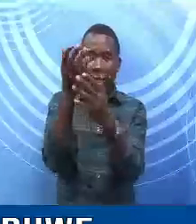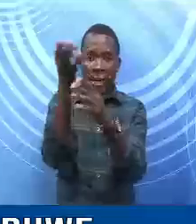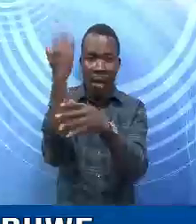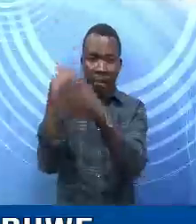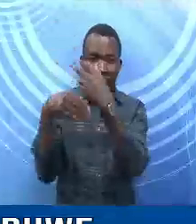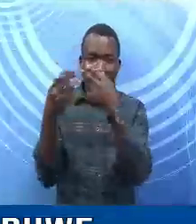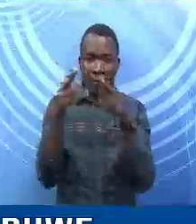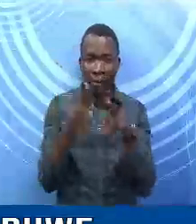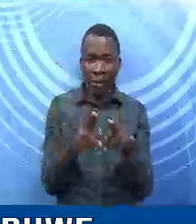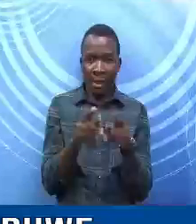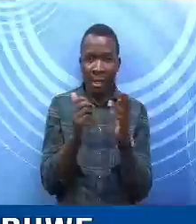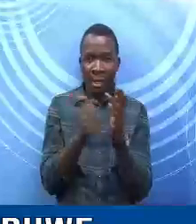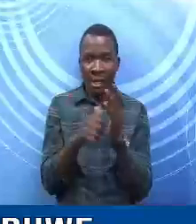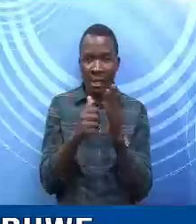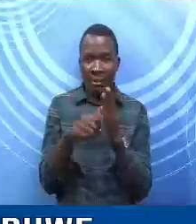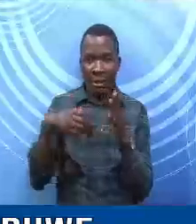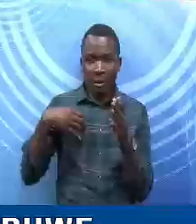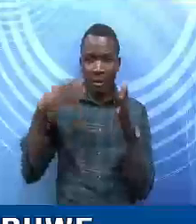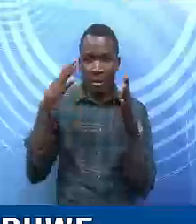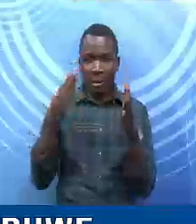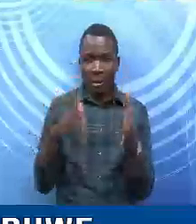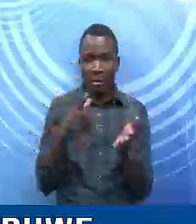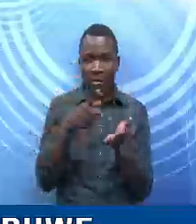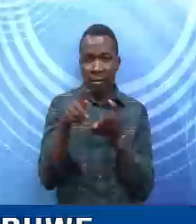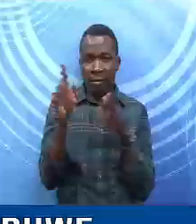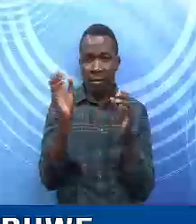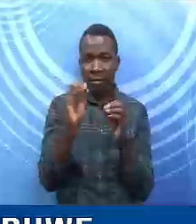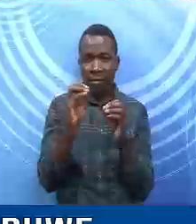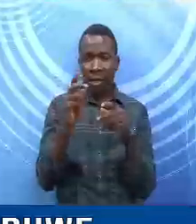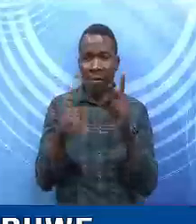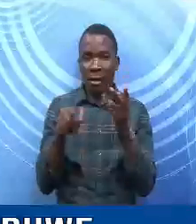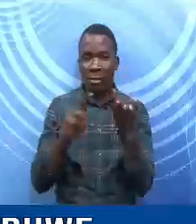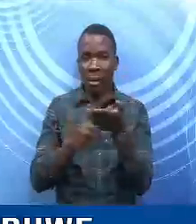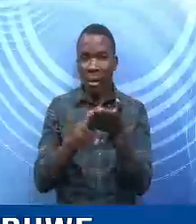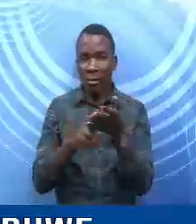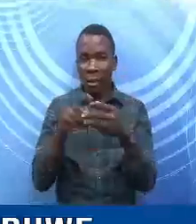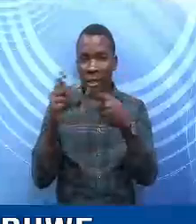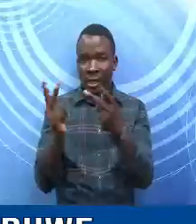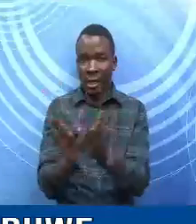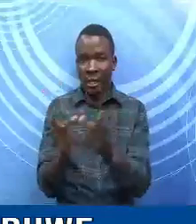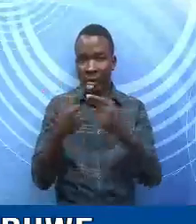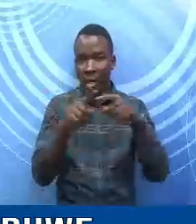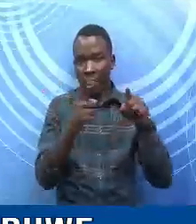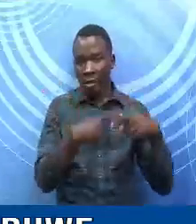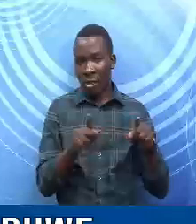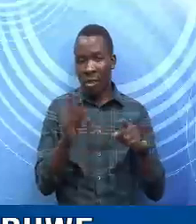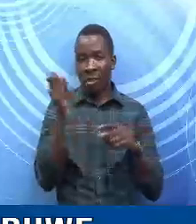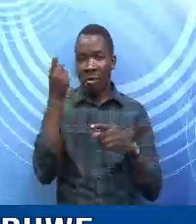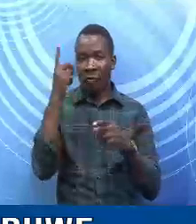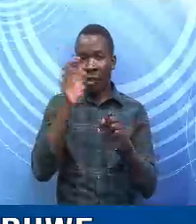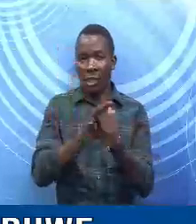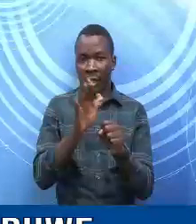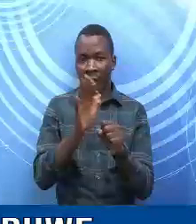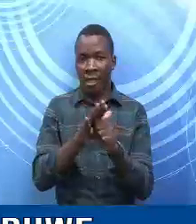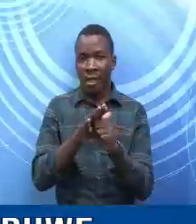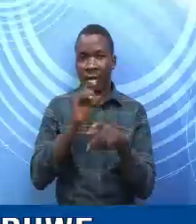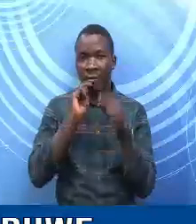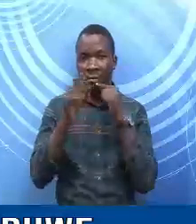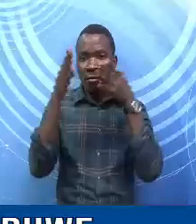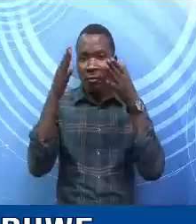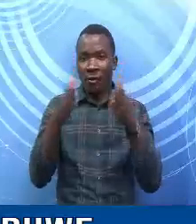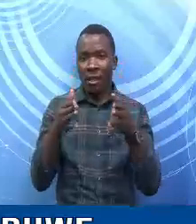Ikibazo cy'abarwiyemeza mirimo bambura abo bakoresheje mu bice bitandukanye ntago ari bwo bwa mbere cyumvikanye mu itangazamakuru. Dore kare n'ikibazo kigeze